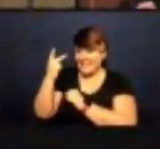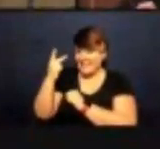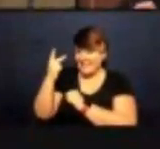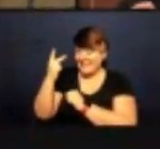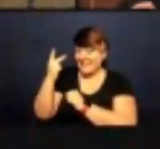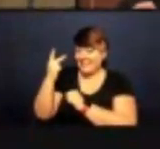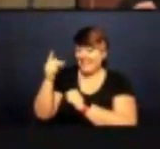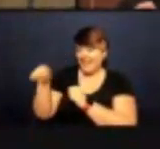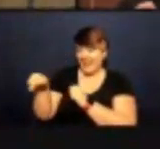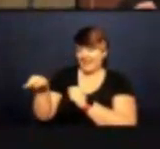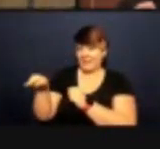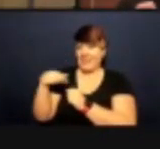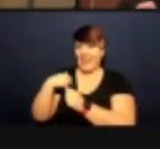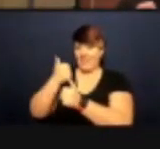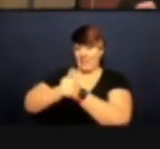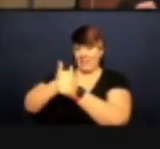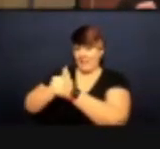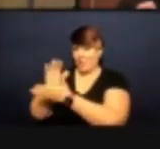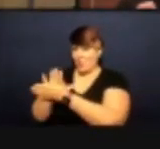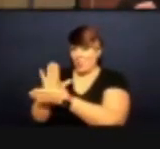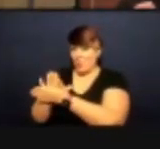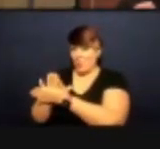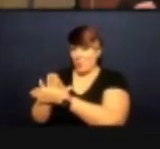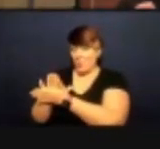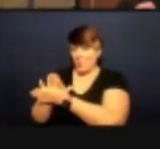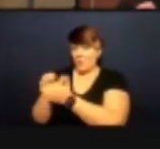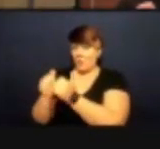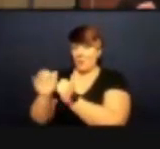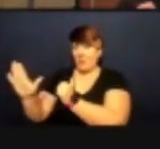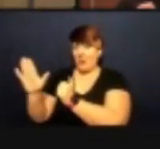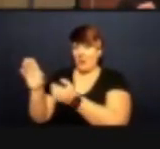kijitabu cha mwongozo. Sidhani kuwa nimeshaiona.